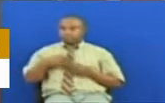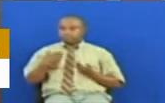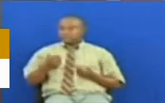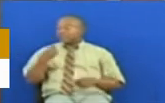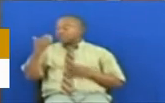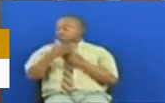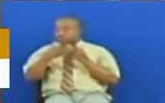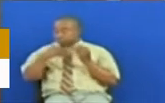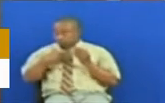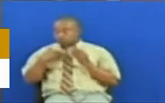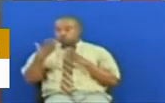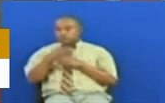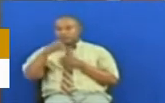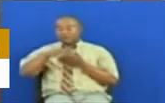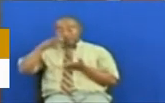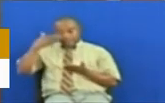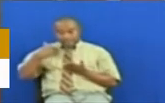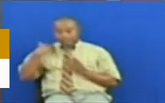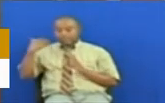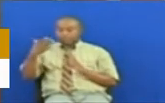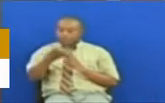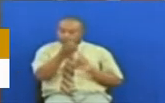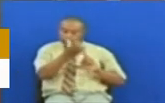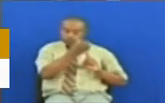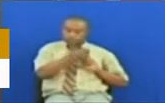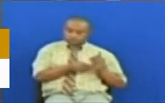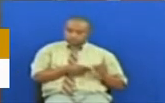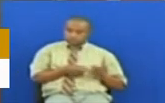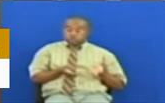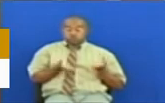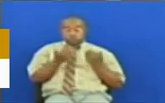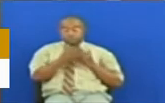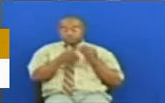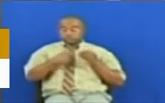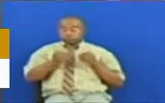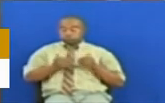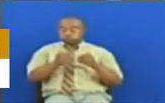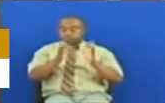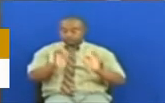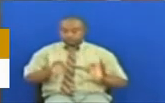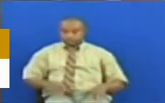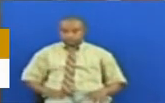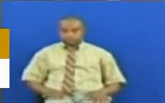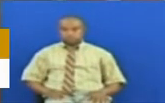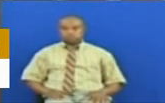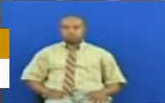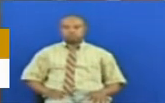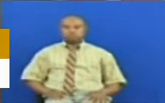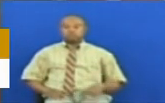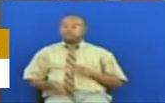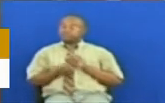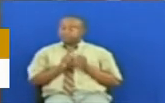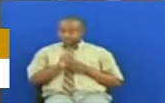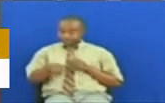kunufaika kwa mapato ambayo yatakuwa yanawezesha kuipeleka nchi yetu vizuri. Kwa hiyo hilo ni moja. Lakini mheshimiwa